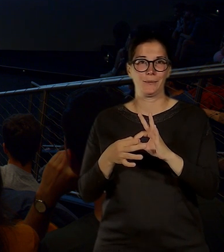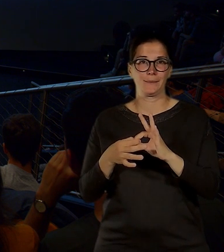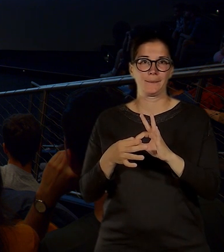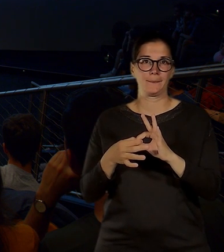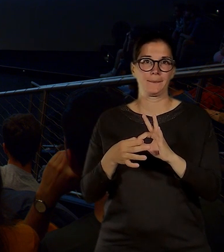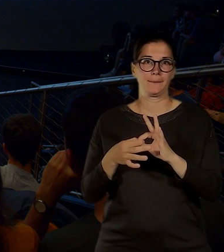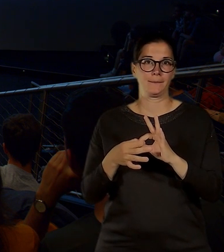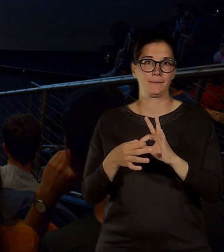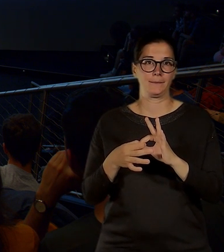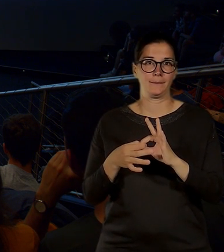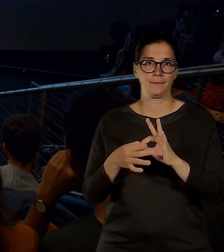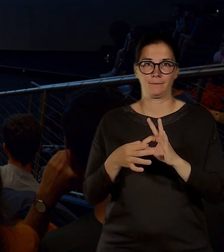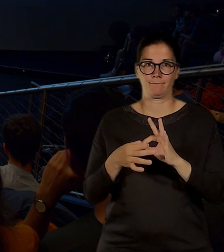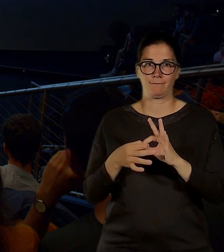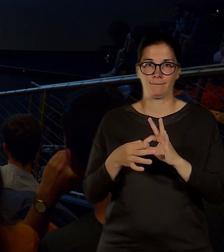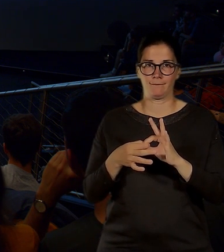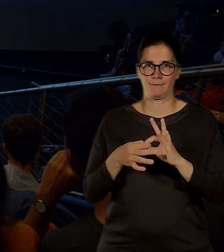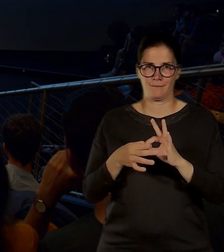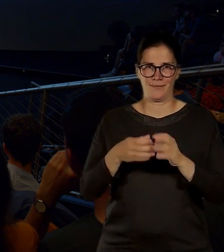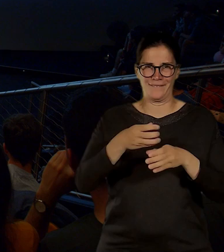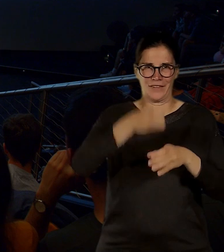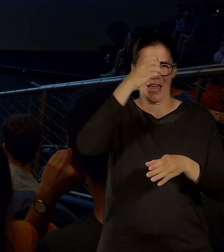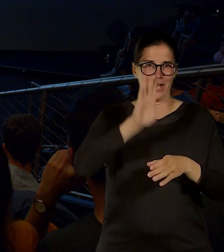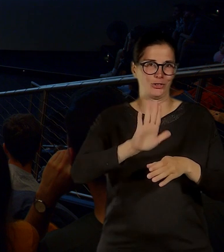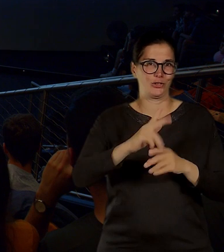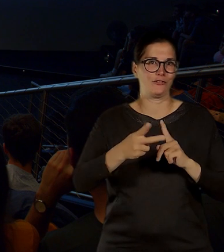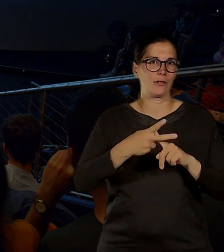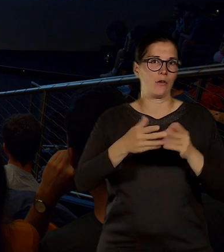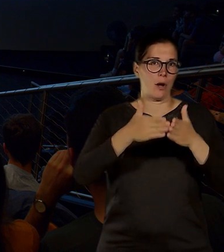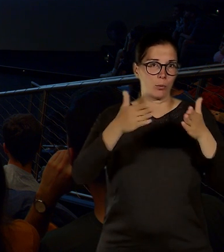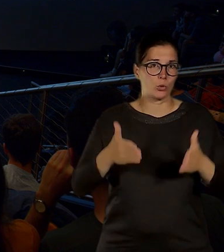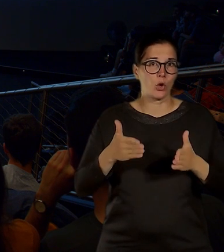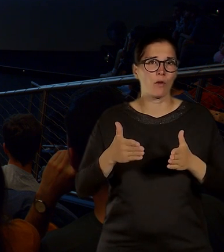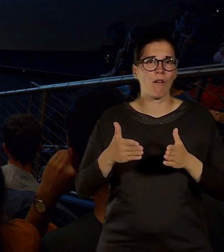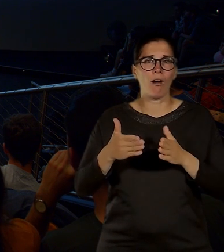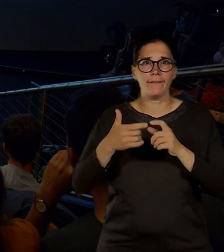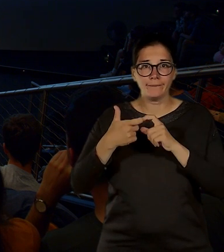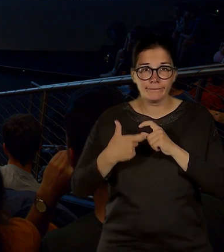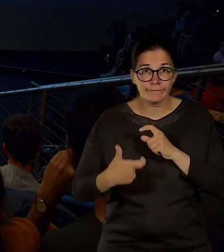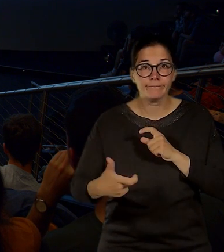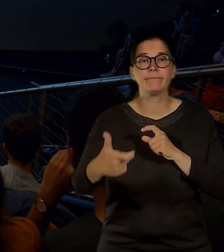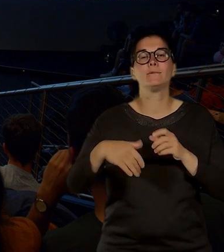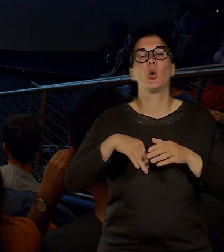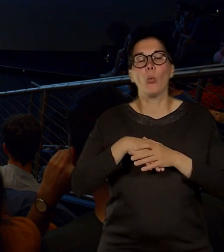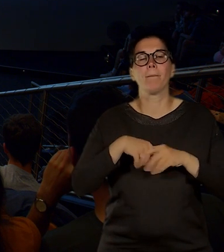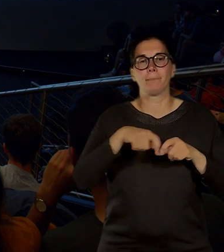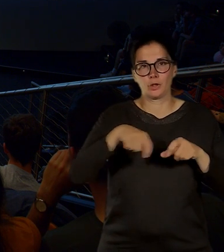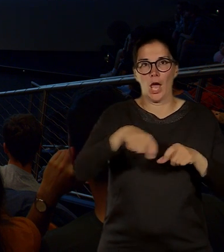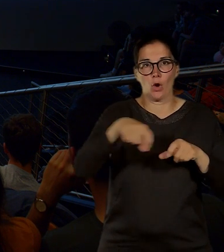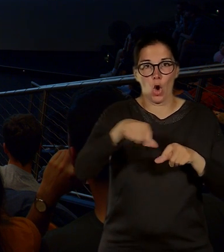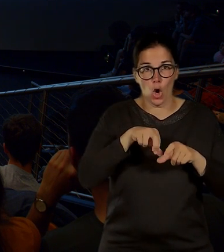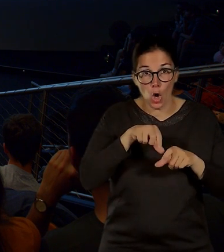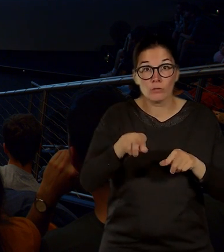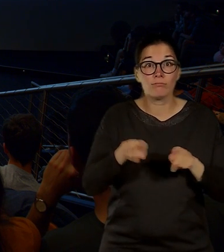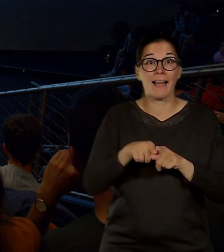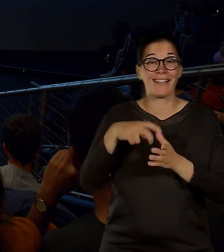centrální věž Fantovy budovy. Ten koberec je samozřejmě ten přechod. Rozšiřujeme